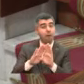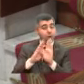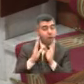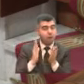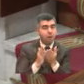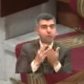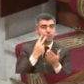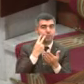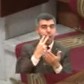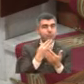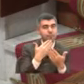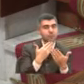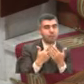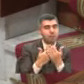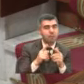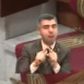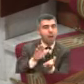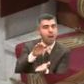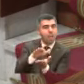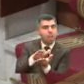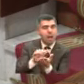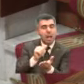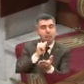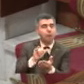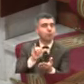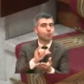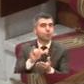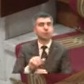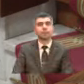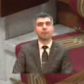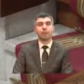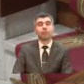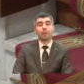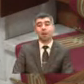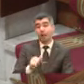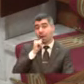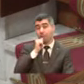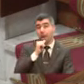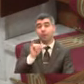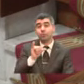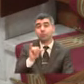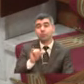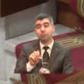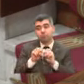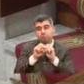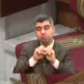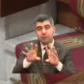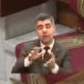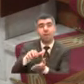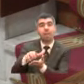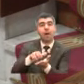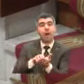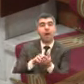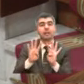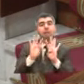للتعبئة ديال المياه والاستعمالات ديالها. وبالمناسبه راه الاستعمالات المياه اساسا هي فلاحيه، راه تنتكلموا على اكثر من